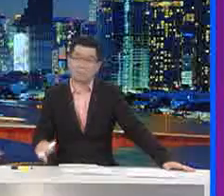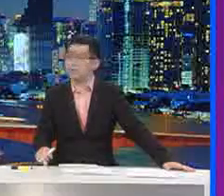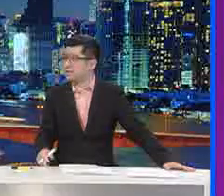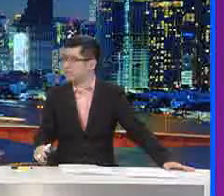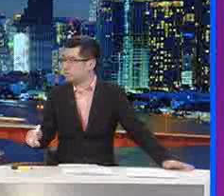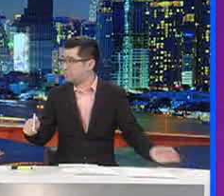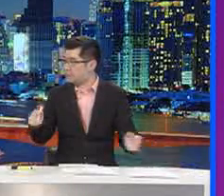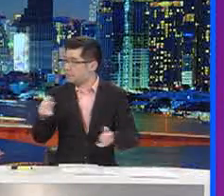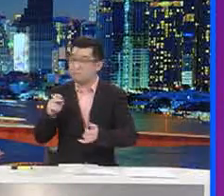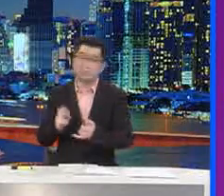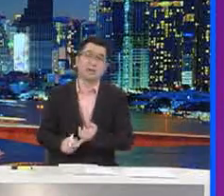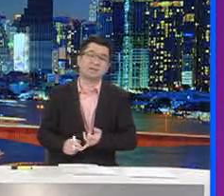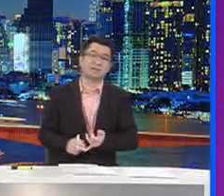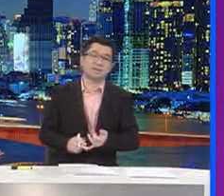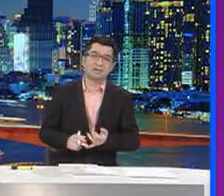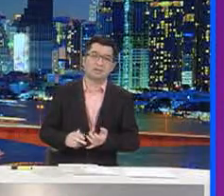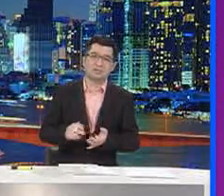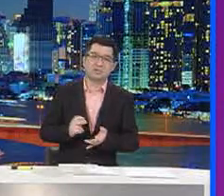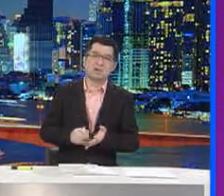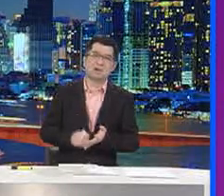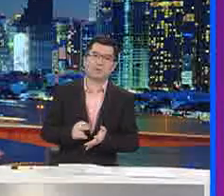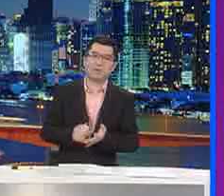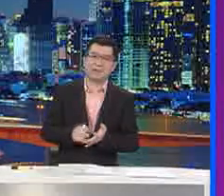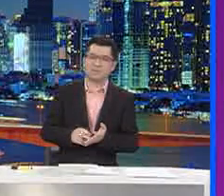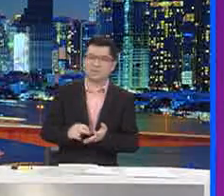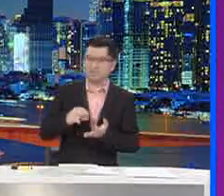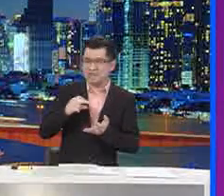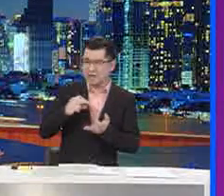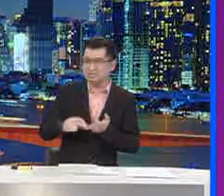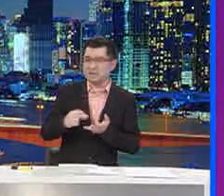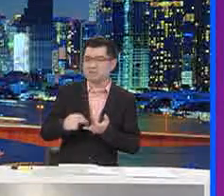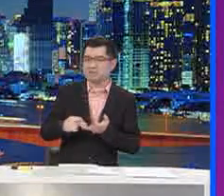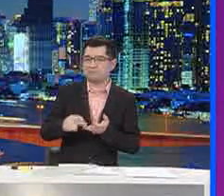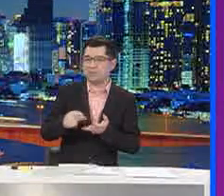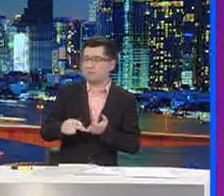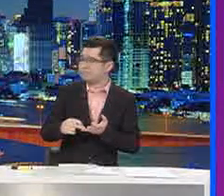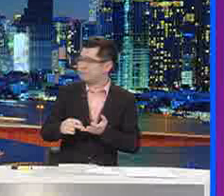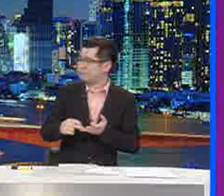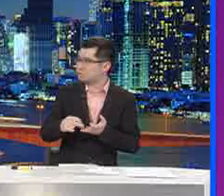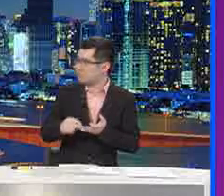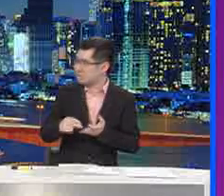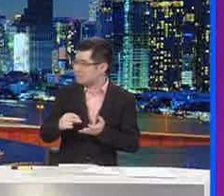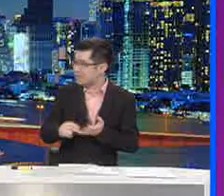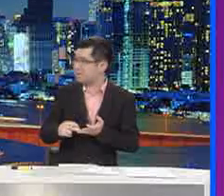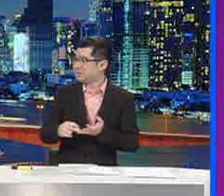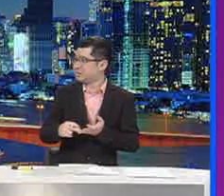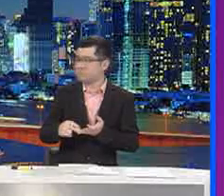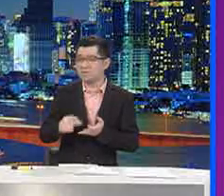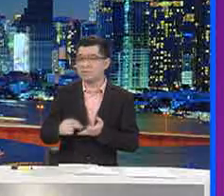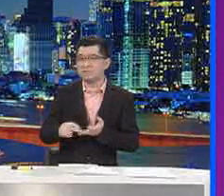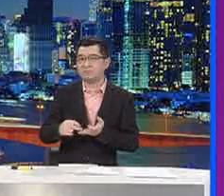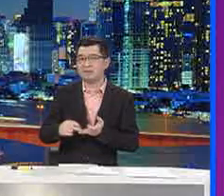สิ่งที่จะกระทบเลยเนี่ยก็คือพรบงบประมาณเรื่องของนโยบายเพราะว่าเราเนี่ยจะไปข้ามเกี่ยวกับปีงบช่วงตุลาคมกันยายน